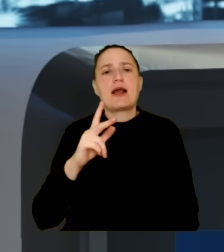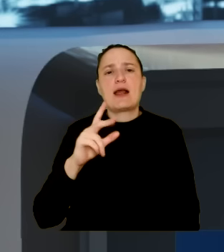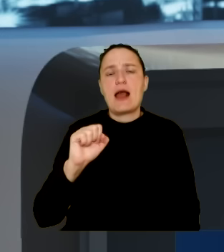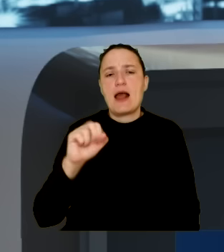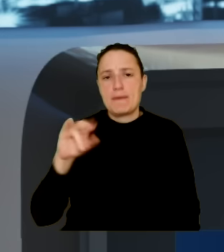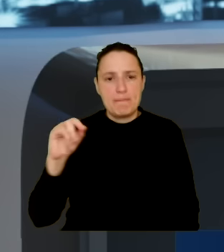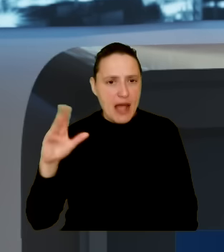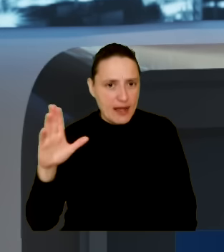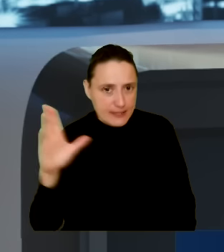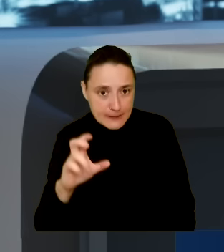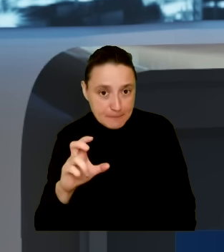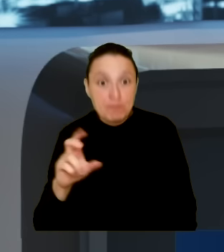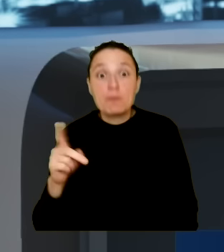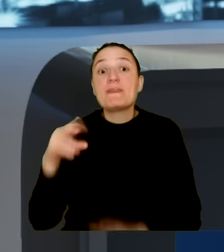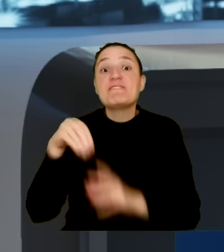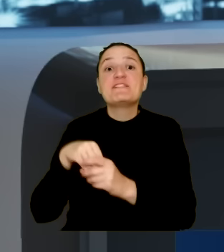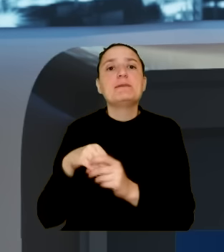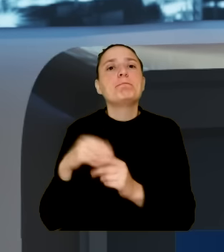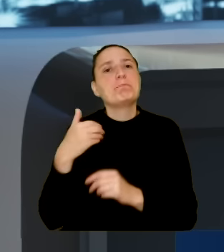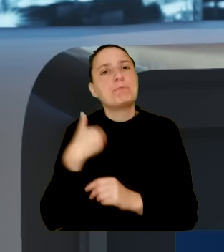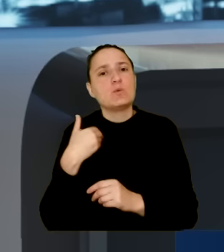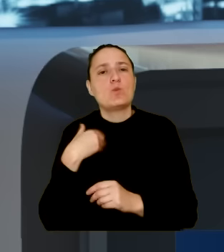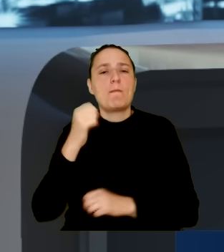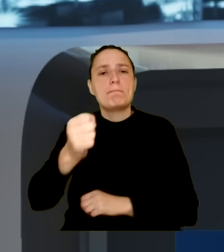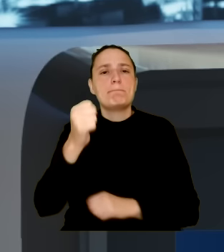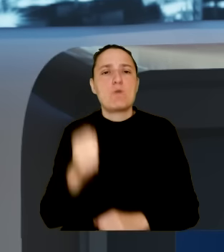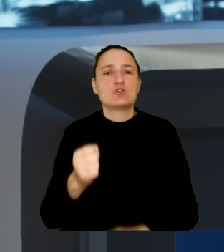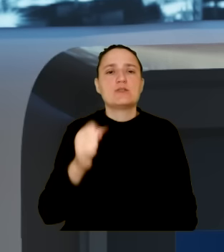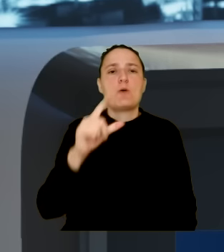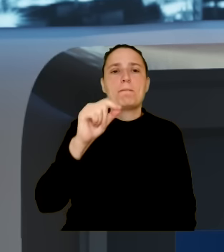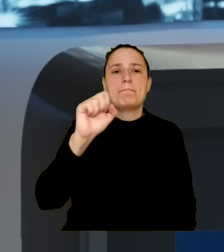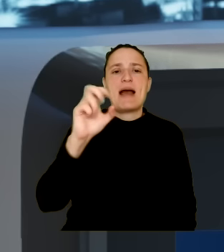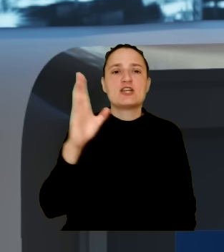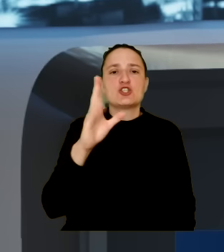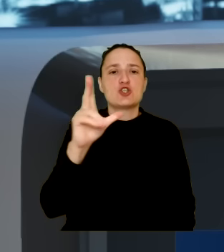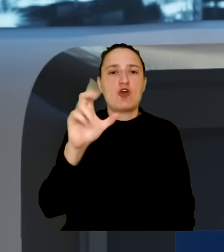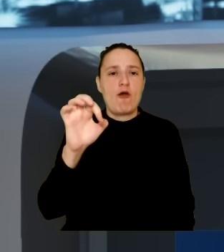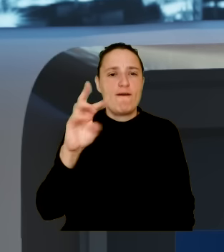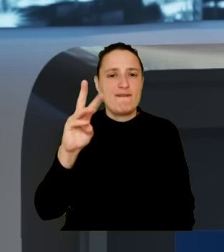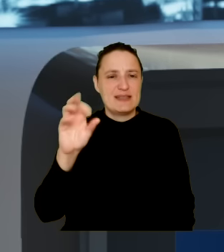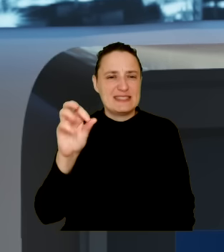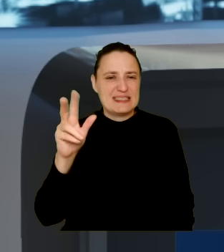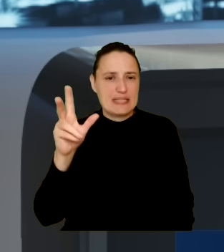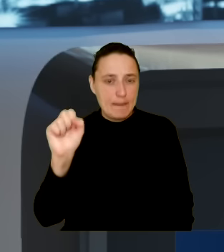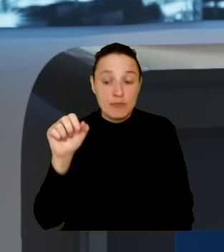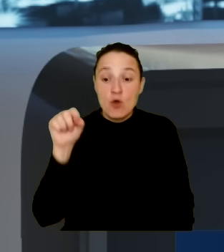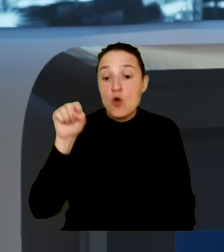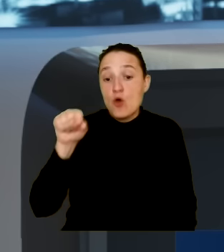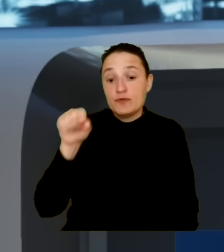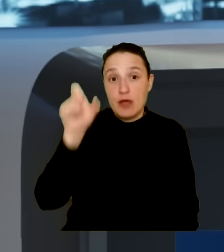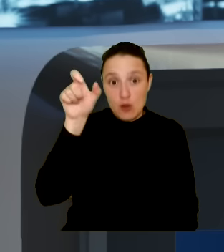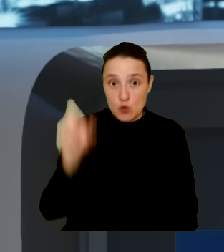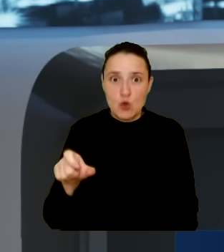tam występowała między innymi pani poseł Paszkowska. Pani poseł Paszkowska to jest taką osobą, która